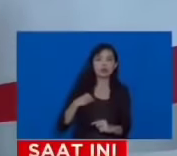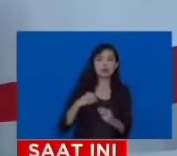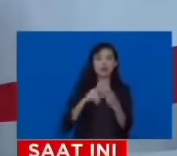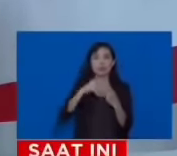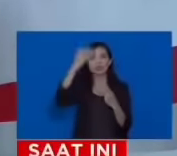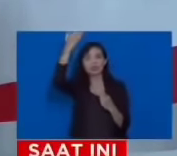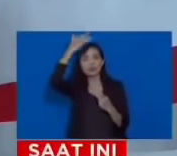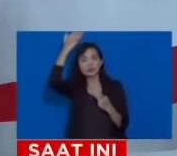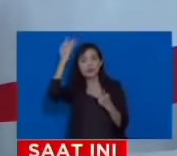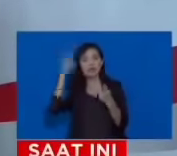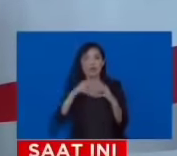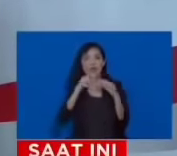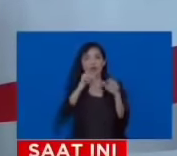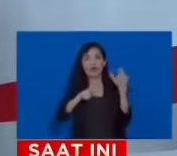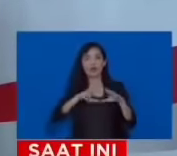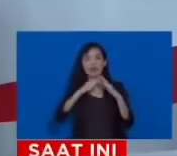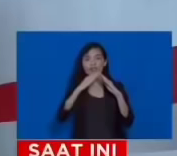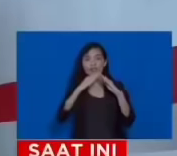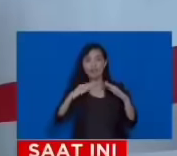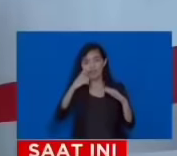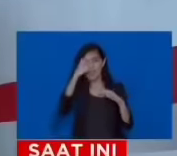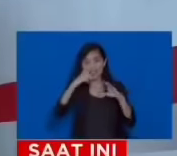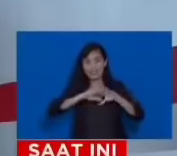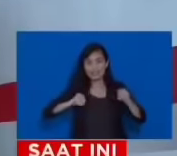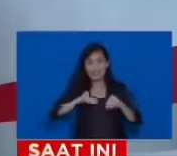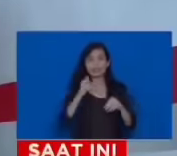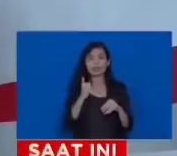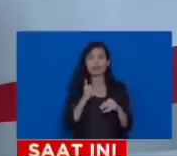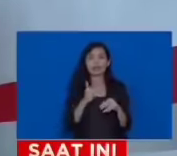ada kekhawatiran terpapar infeksi ini.